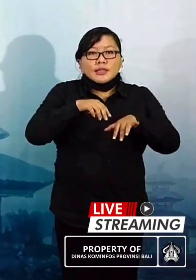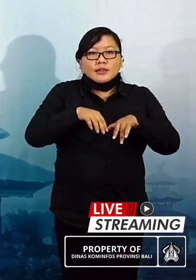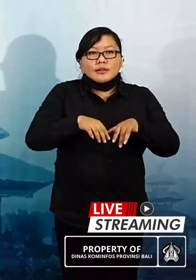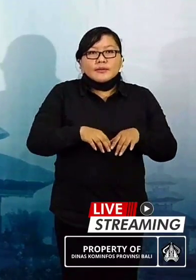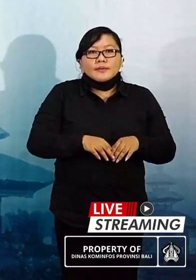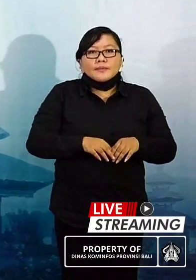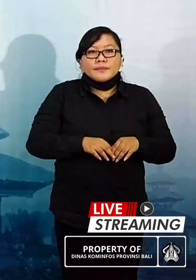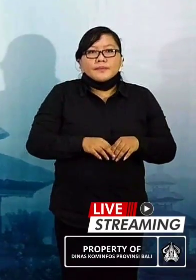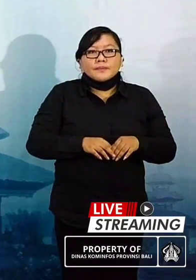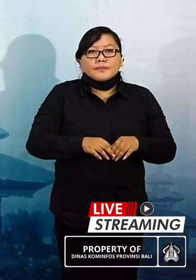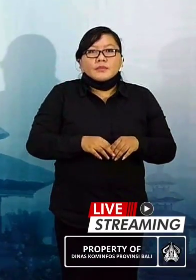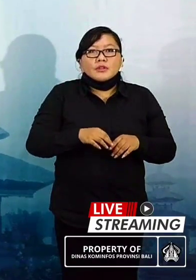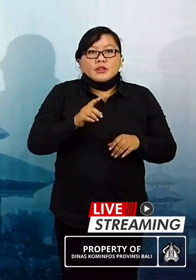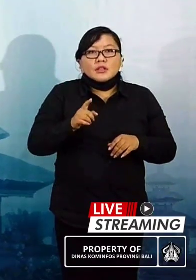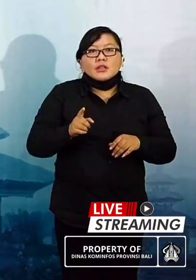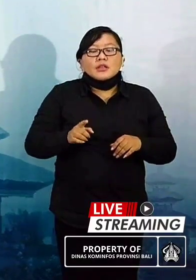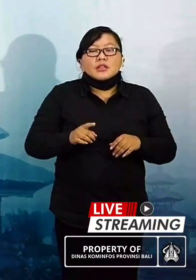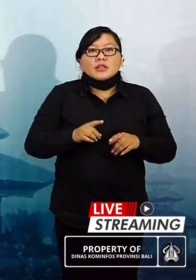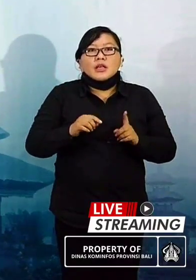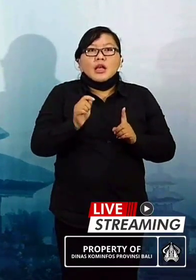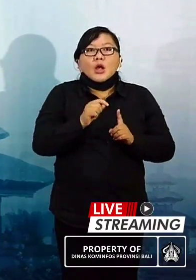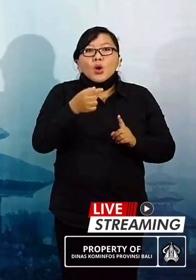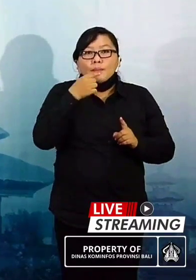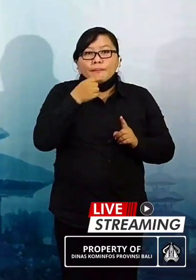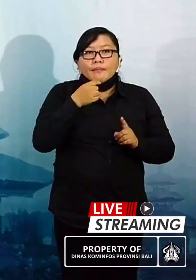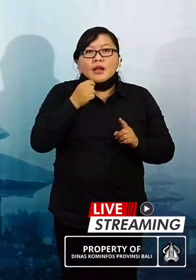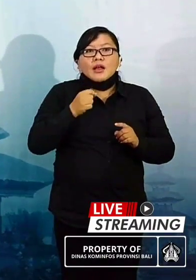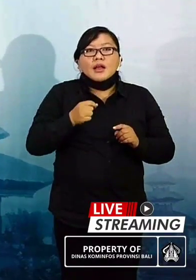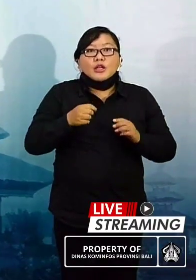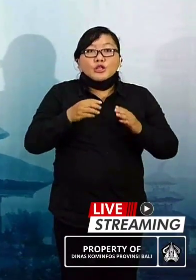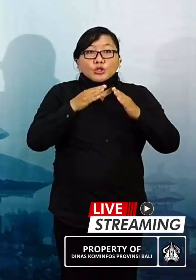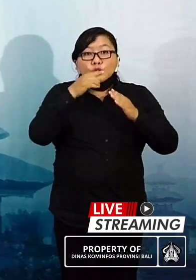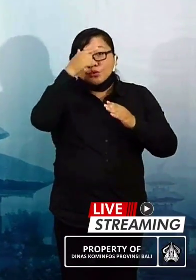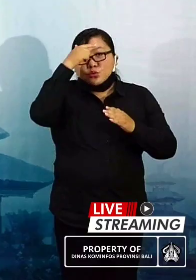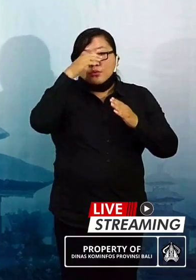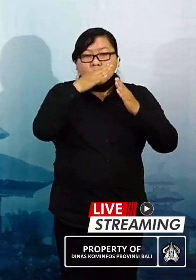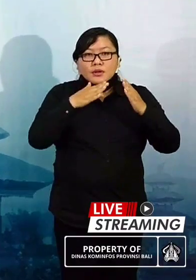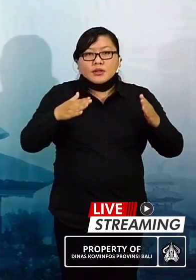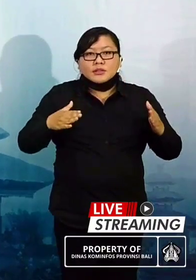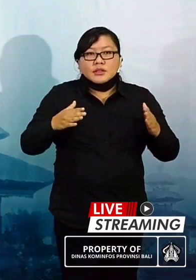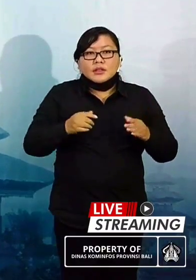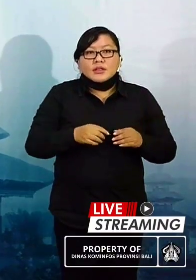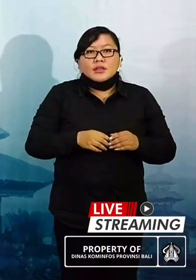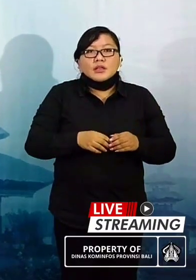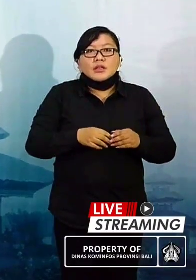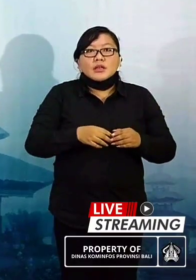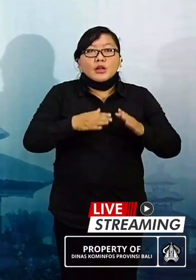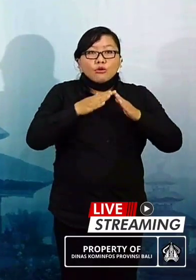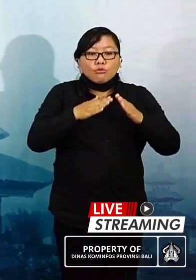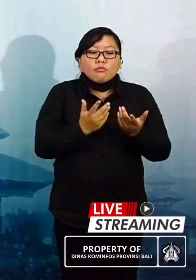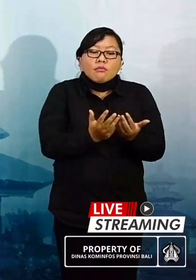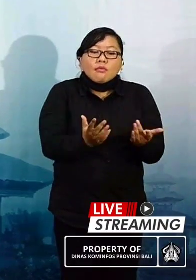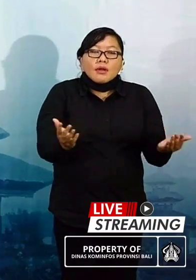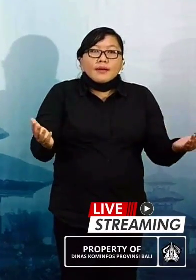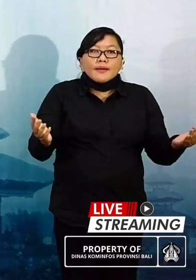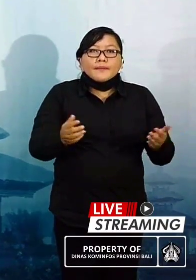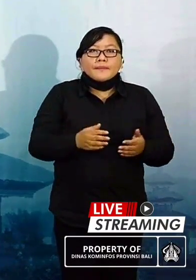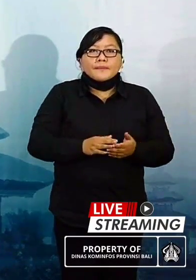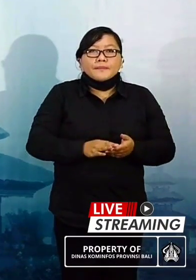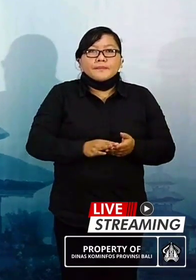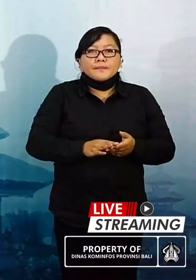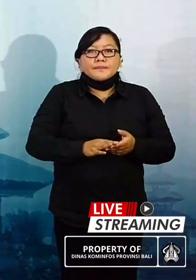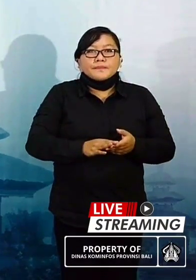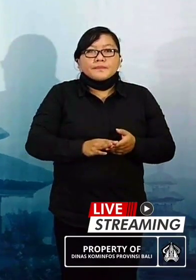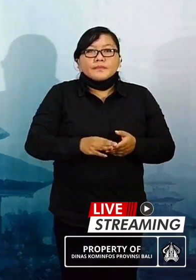tentang logistik tentang Rumah Sakit tentang tempat karantina begitu juga kalau tadi saya